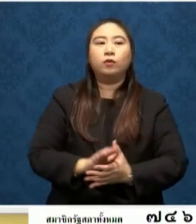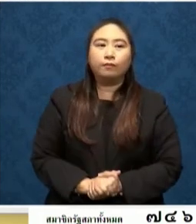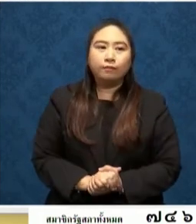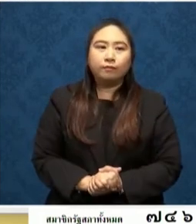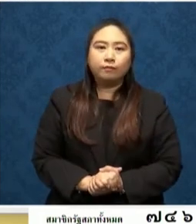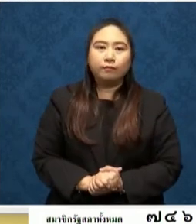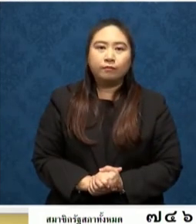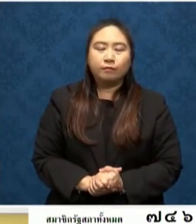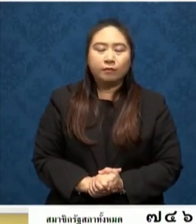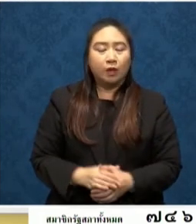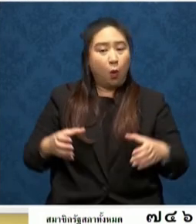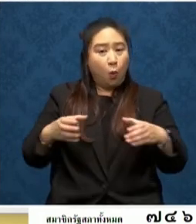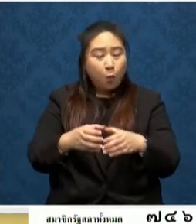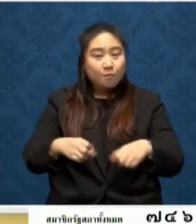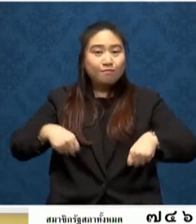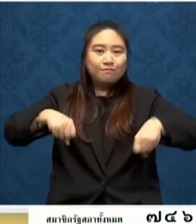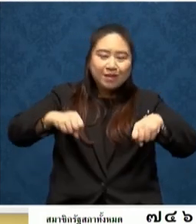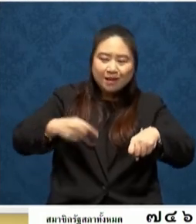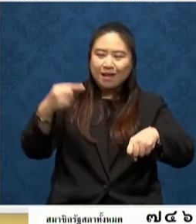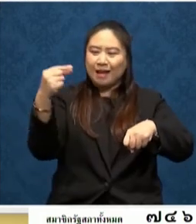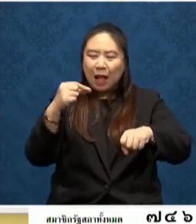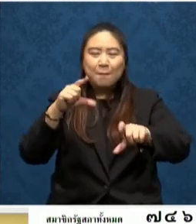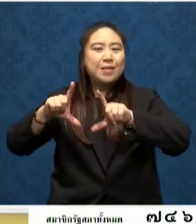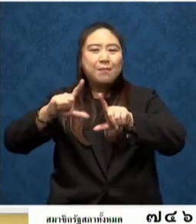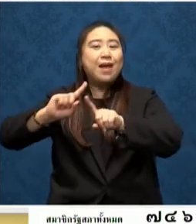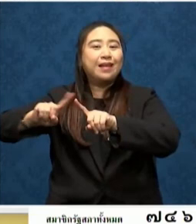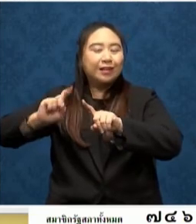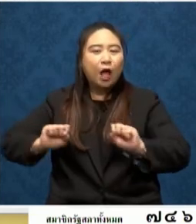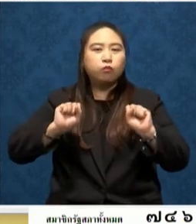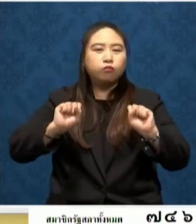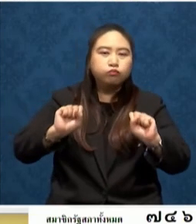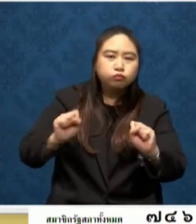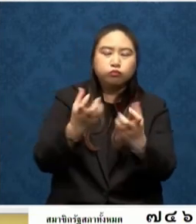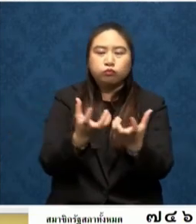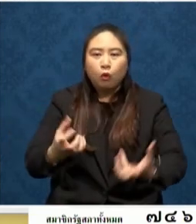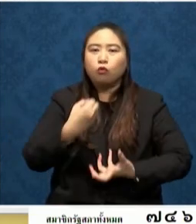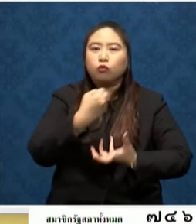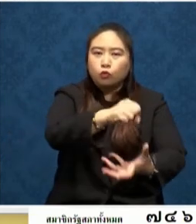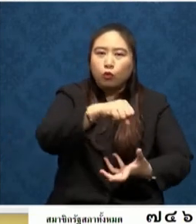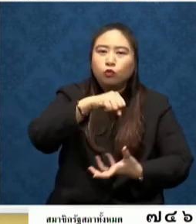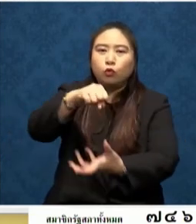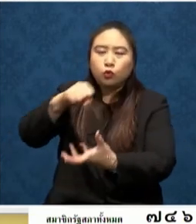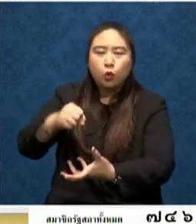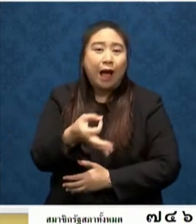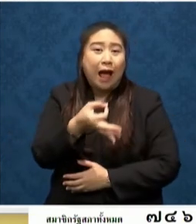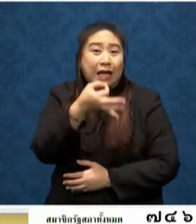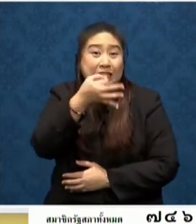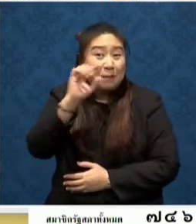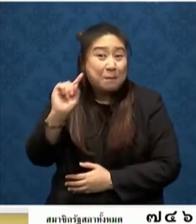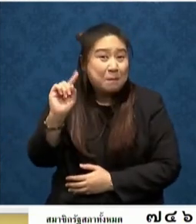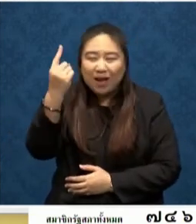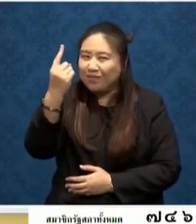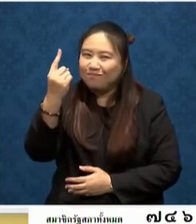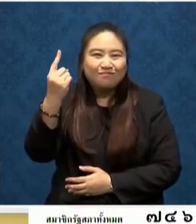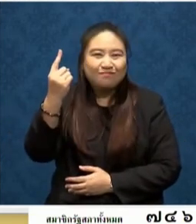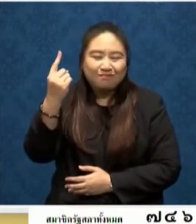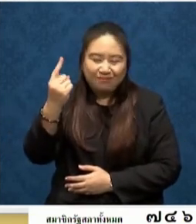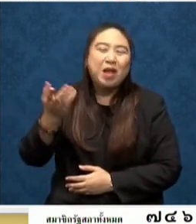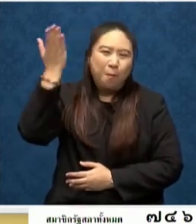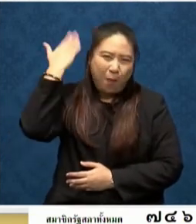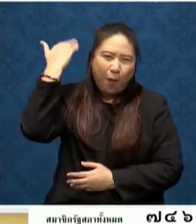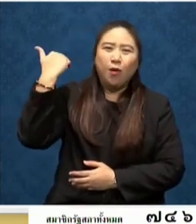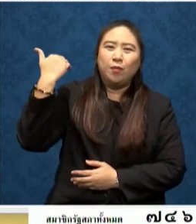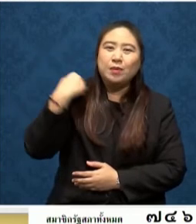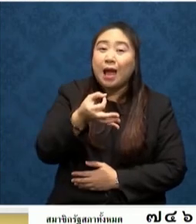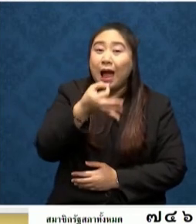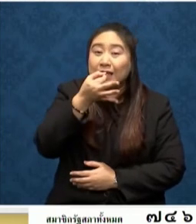Rider อาจจะไม่ใช่อาชีพให่ในหๆประเทศอย่เมืองไทยเราเมอก่อน ท่านอารู้จักในชอของเด็กส่งของหรออะไรก็